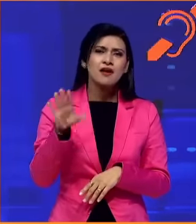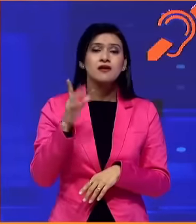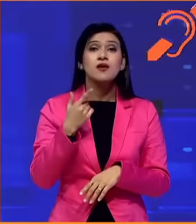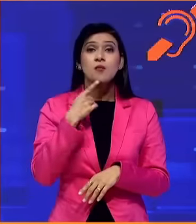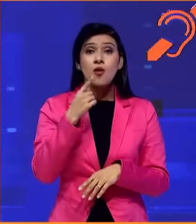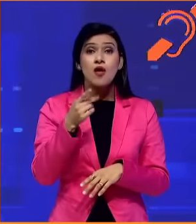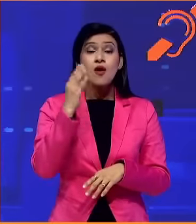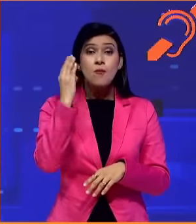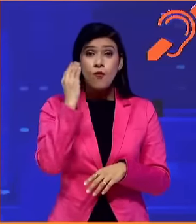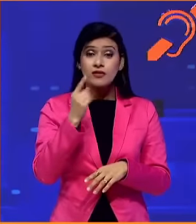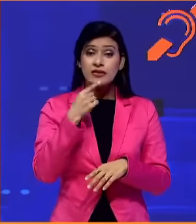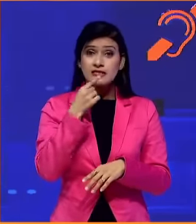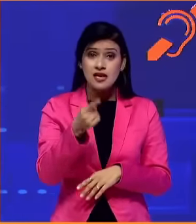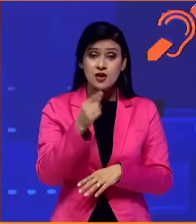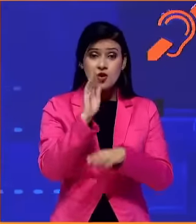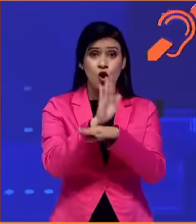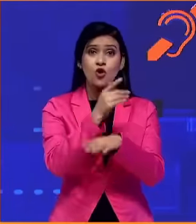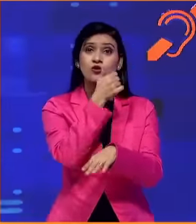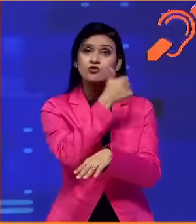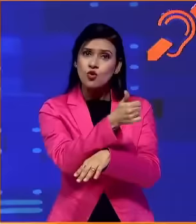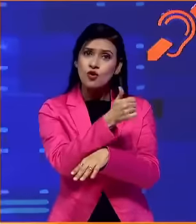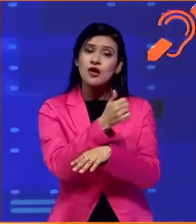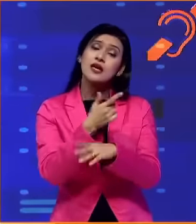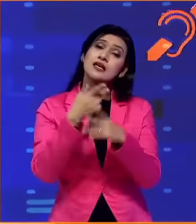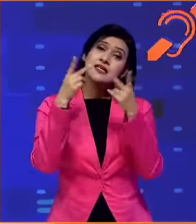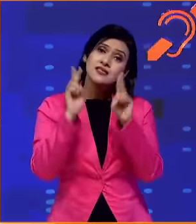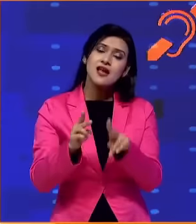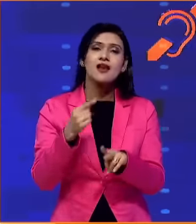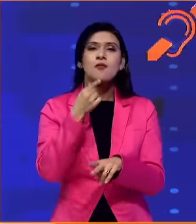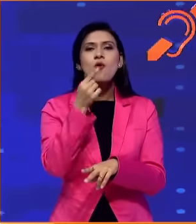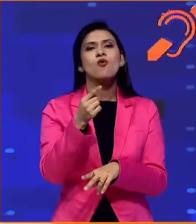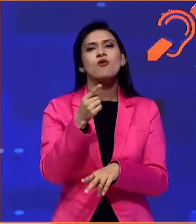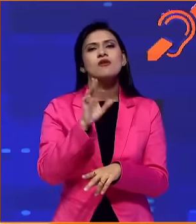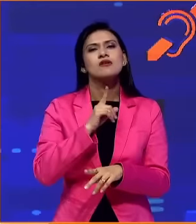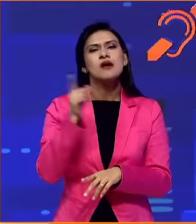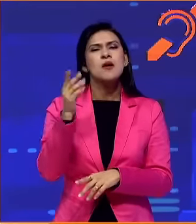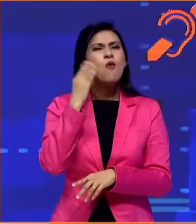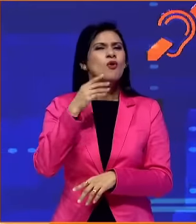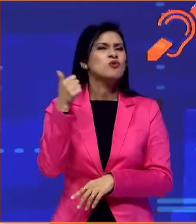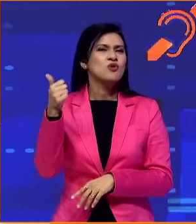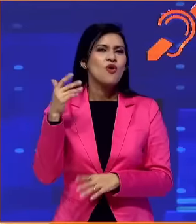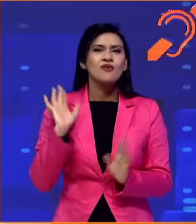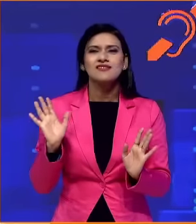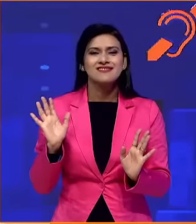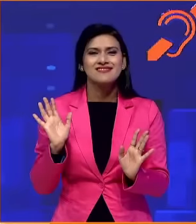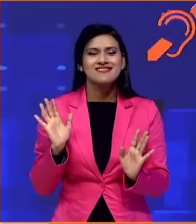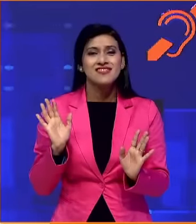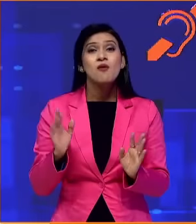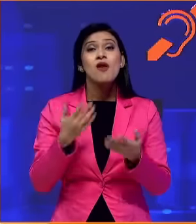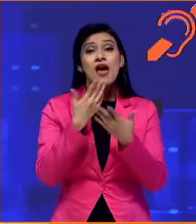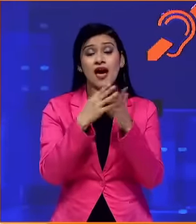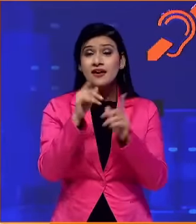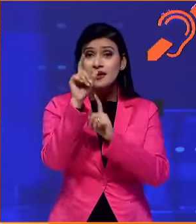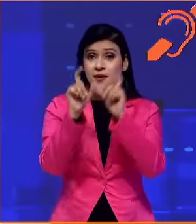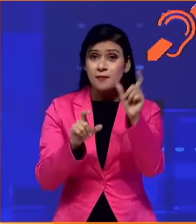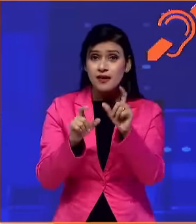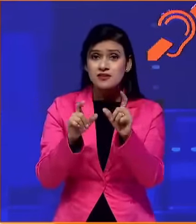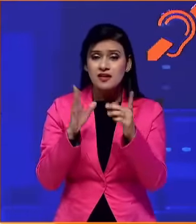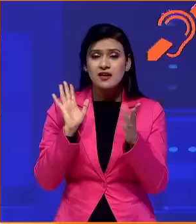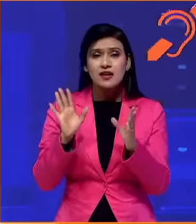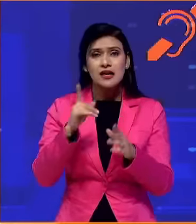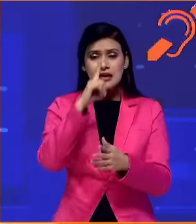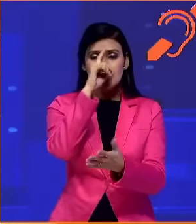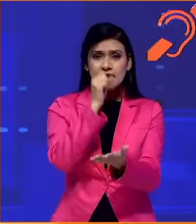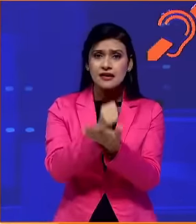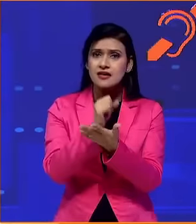,तोभीउन्हेंगाली-गलौजकरदो। नहीं,मैंनेकहाकिजोभी निर्णयलेताहै,वहउसेसहीठहरानेकेलिएअपनापक्षप्रस्तुतकरताहै। लेकिनमैंइसबात